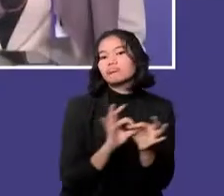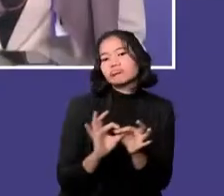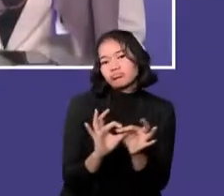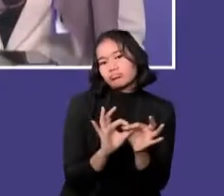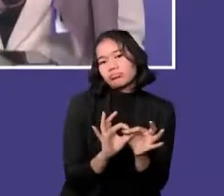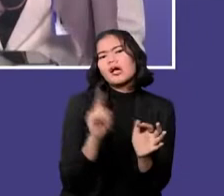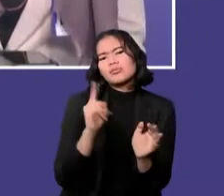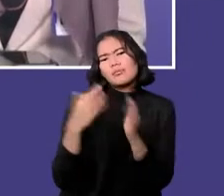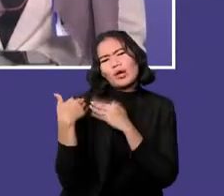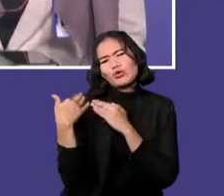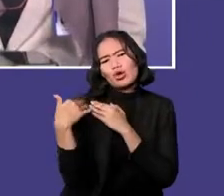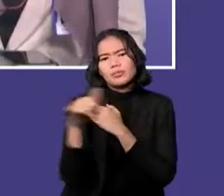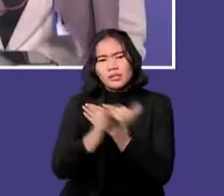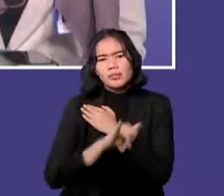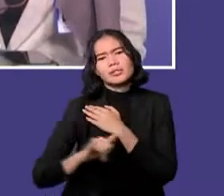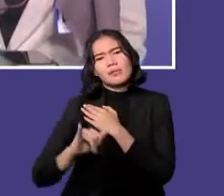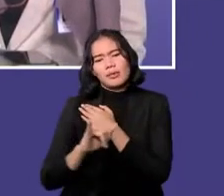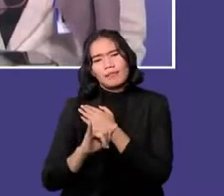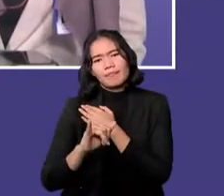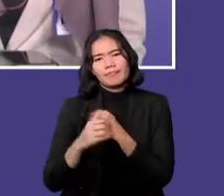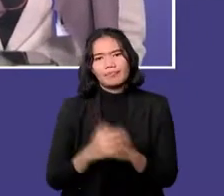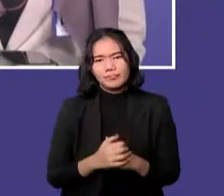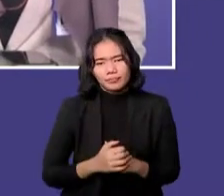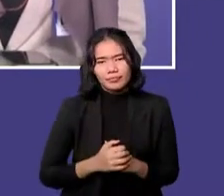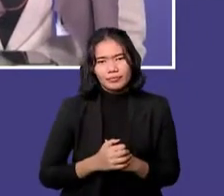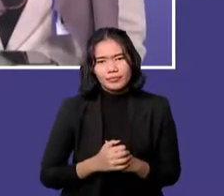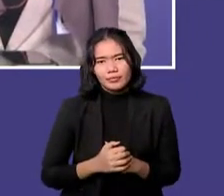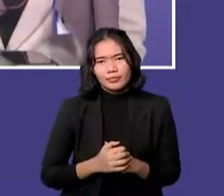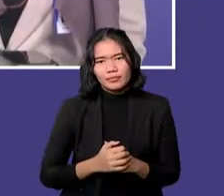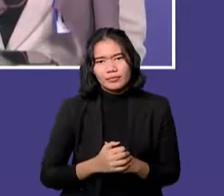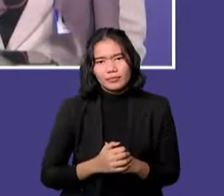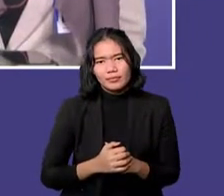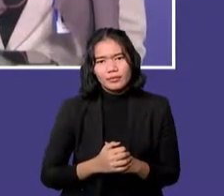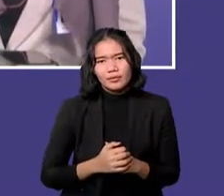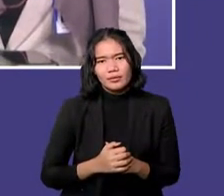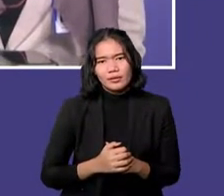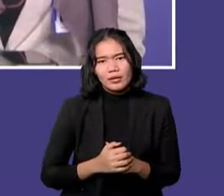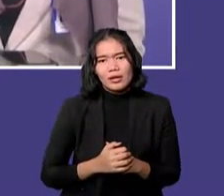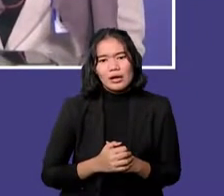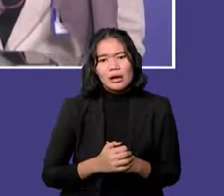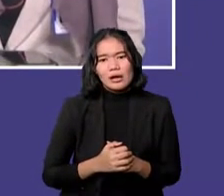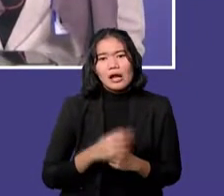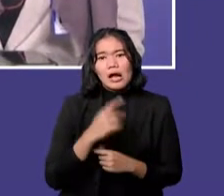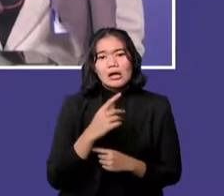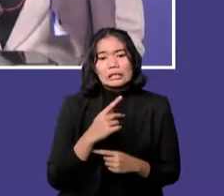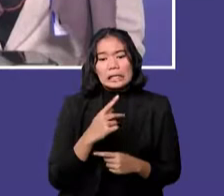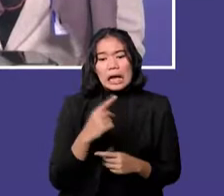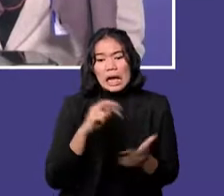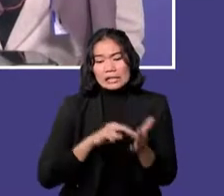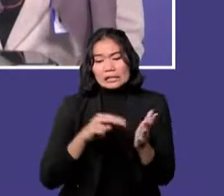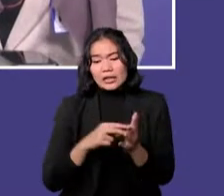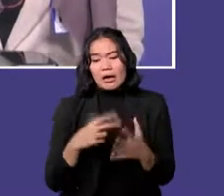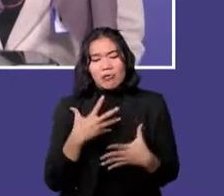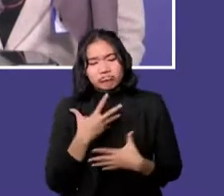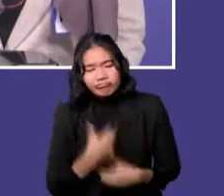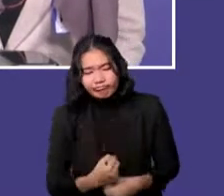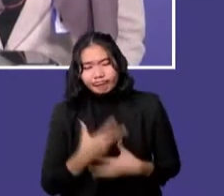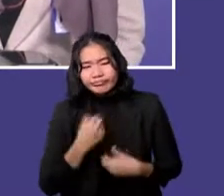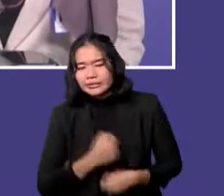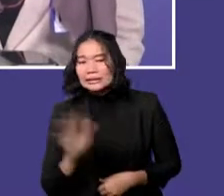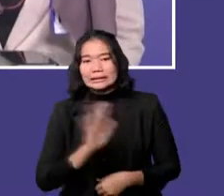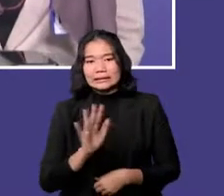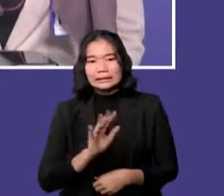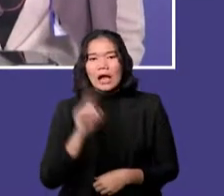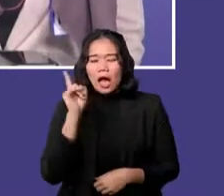bagian dari tanggung jawab kita. The time is not with us. Jadi kalau gitu kita harus berhenti mengeluh dan kita sebaiknya